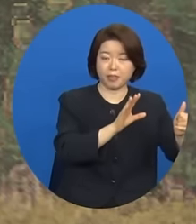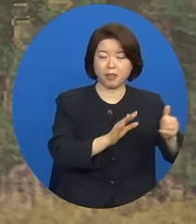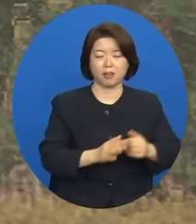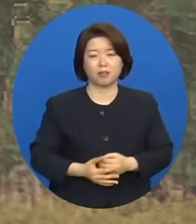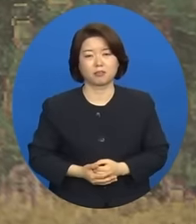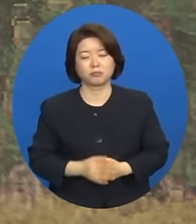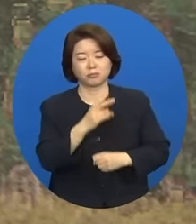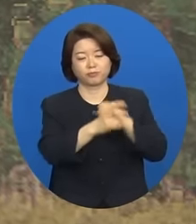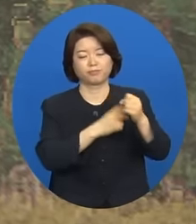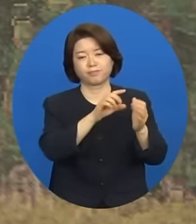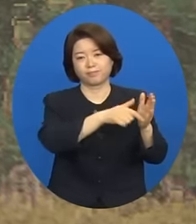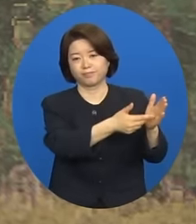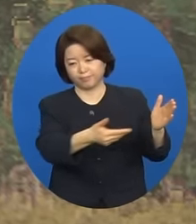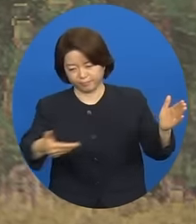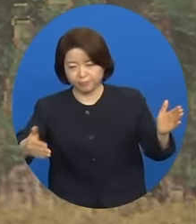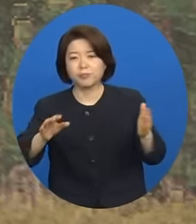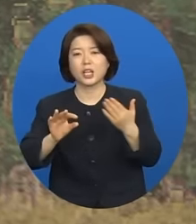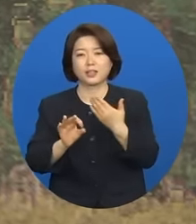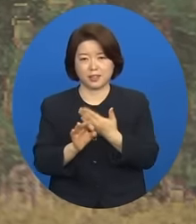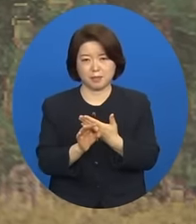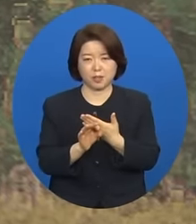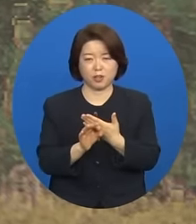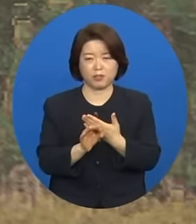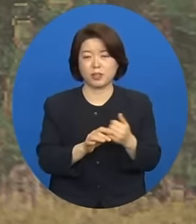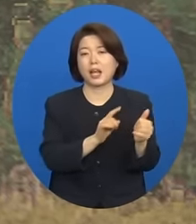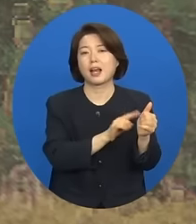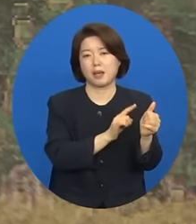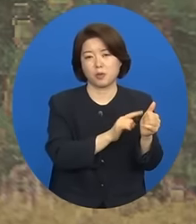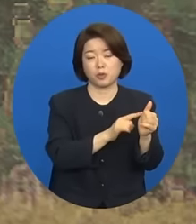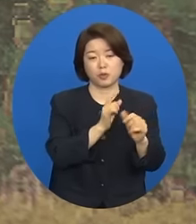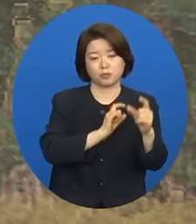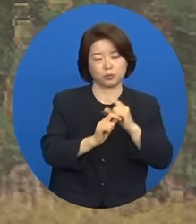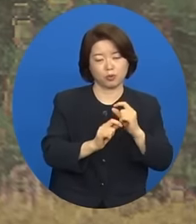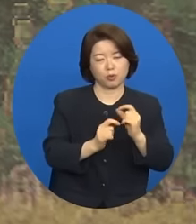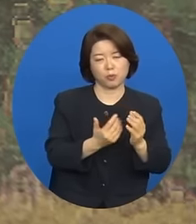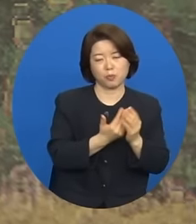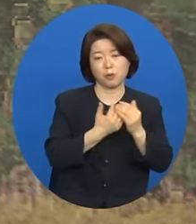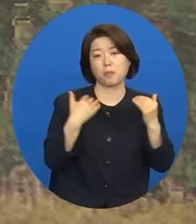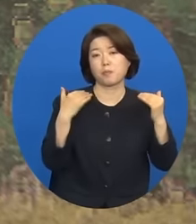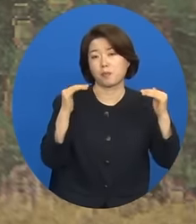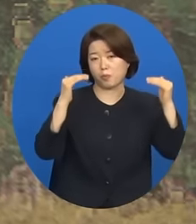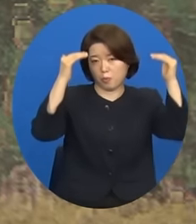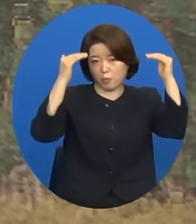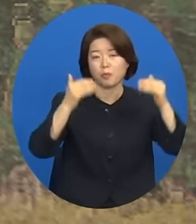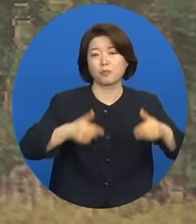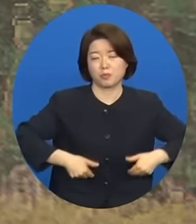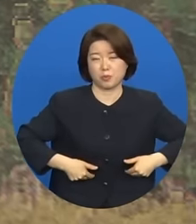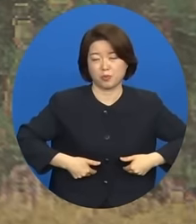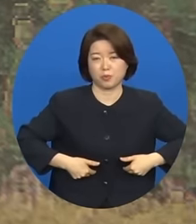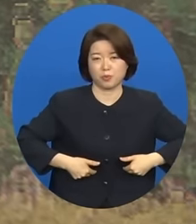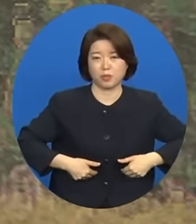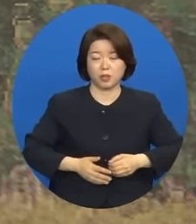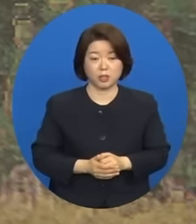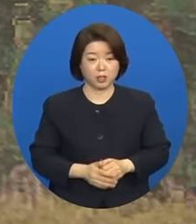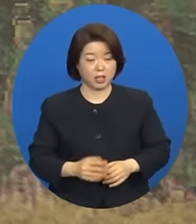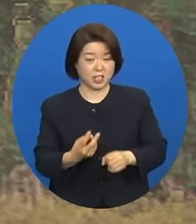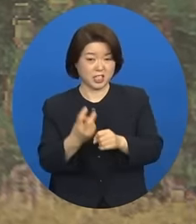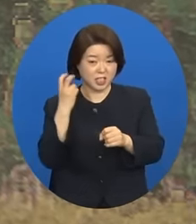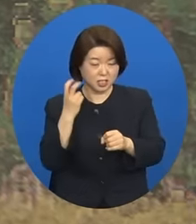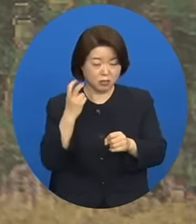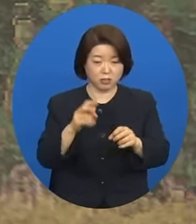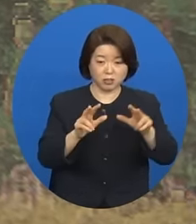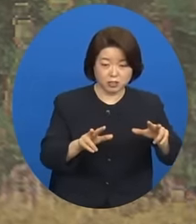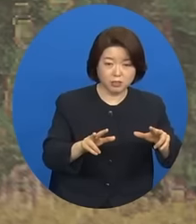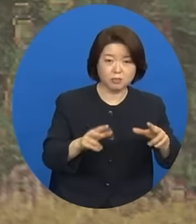20년의 세월이 지났으면 그만큼 이 라반도 더 성숙해야 하지 않습니까? 그런데 20년 전이나 지금이나 계속 뭐에